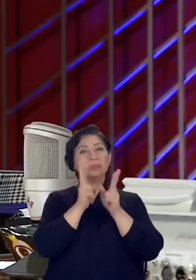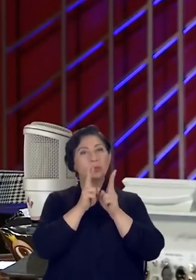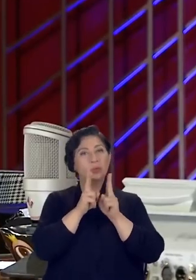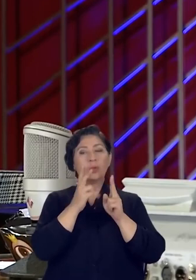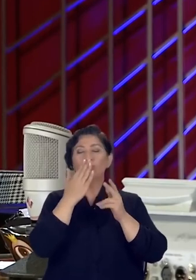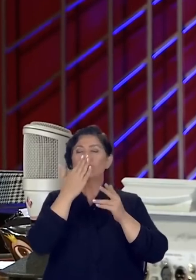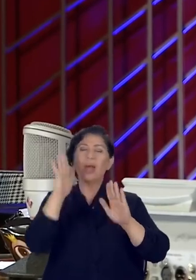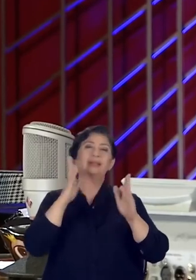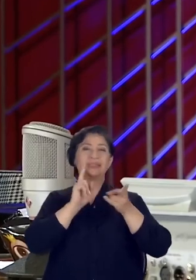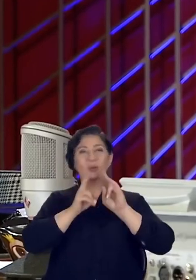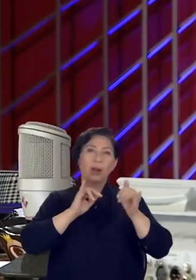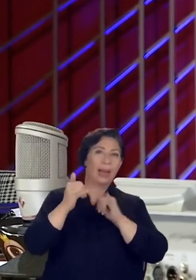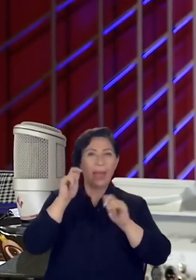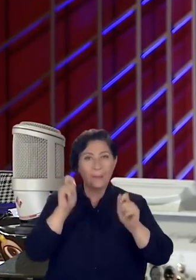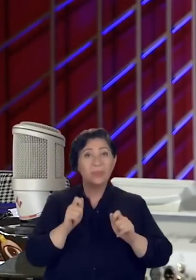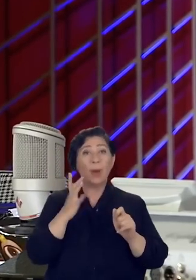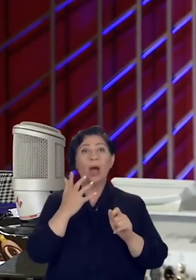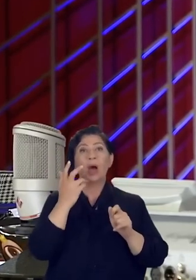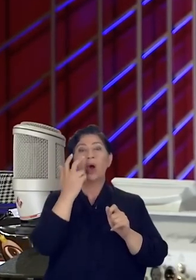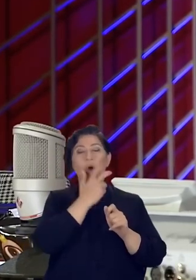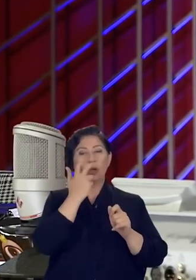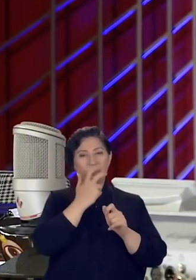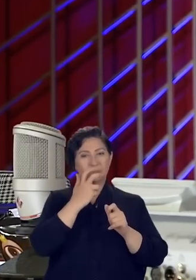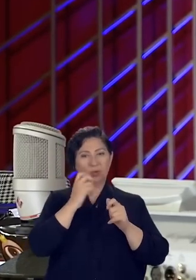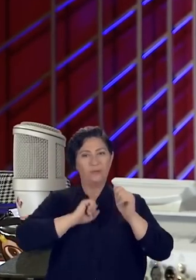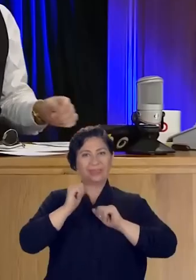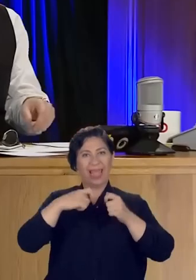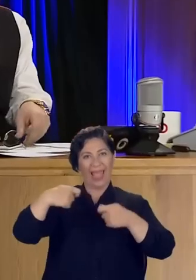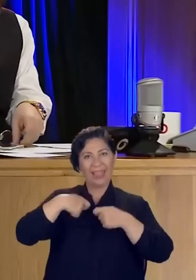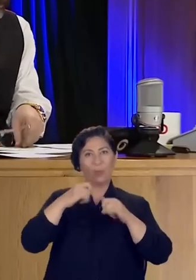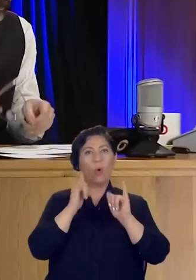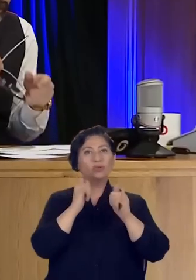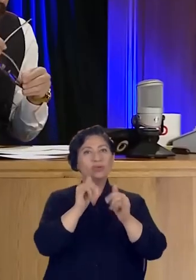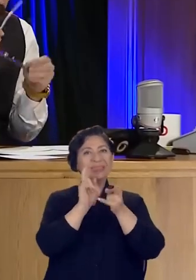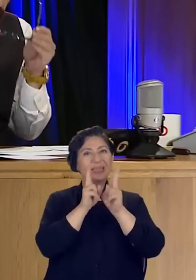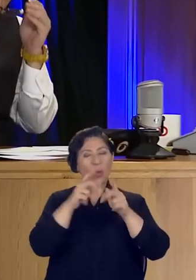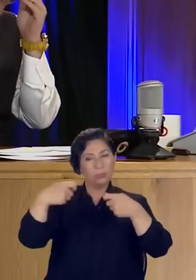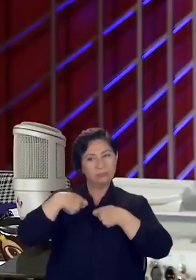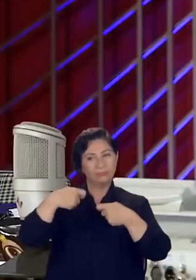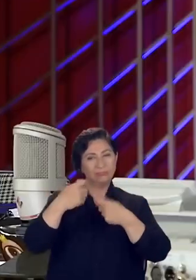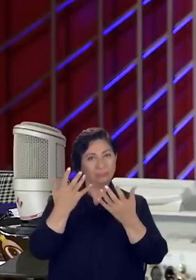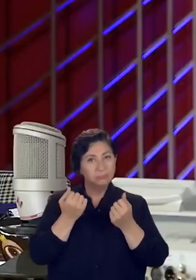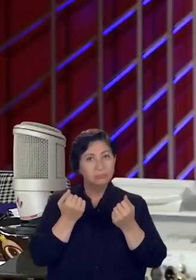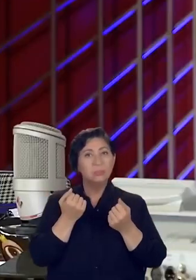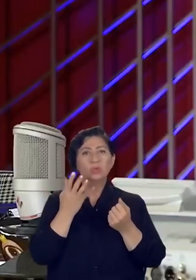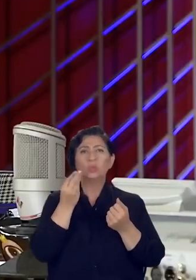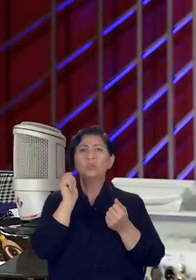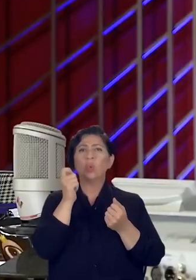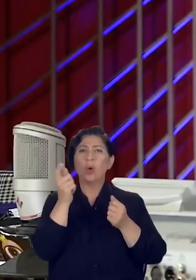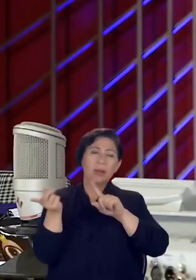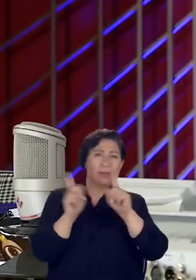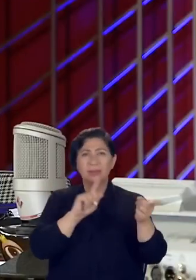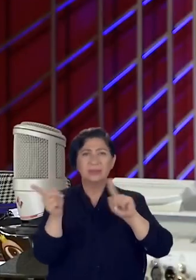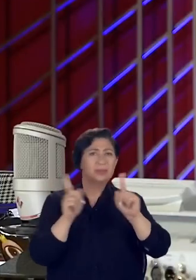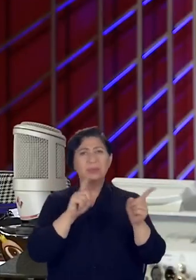Ne güzel. Ama o dönem konservatuar eğitimi alıyordum. Oyunculuk bölümünde. Ya çok zor oldu